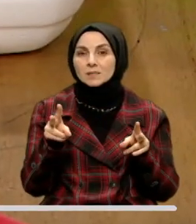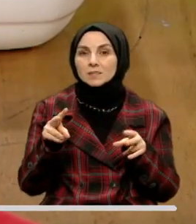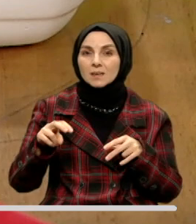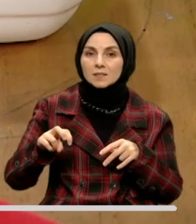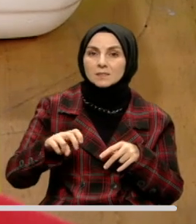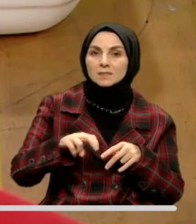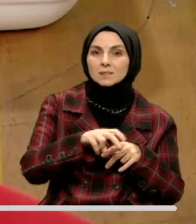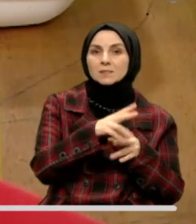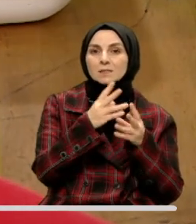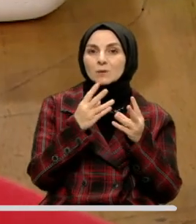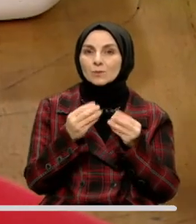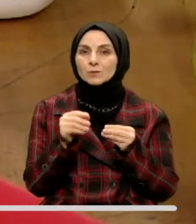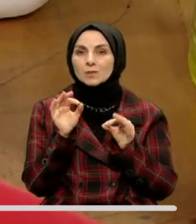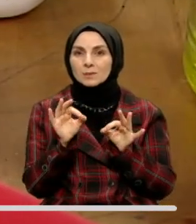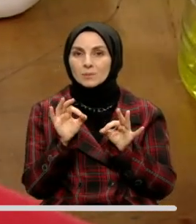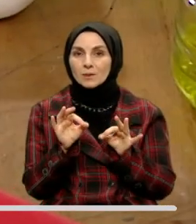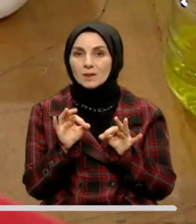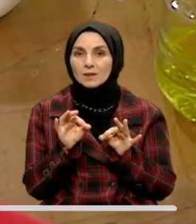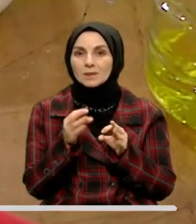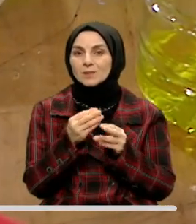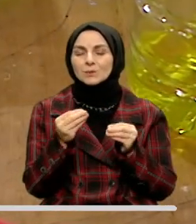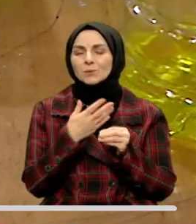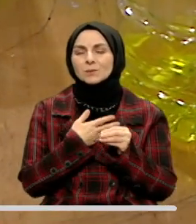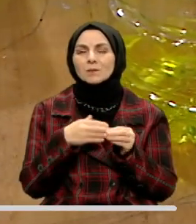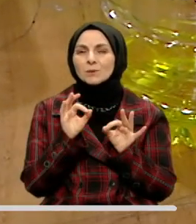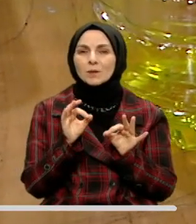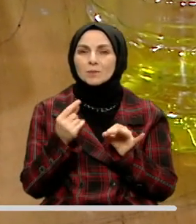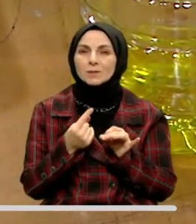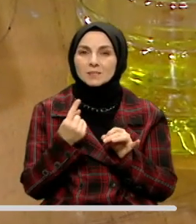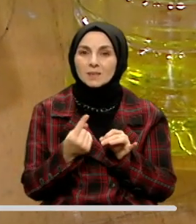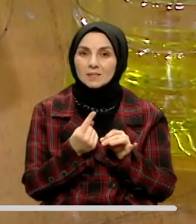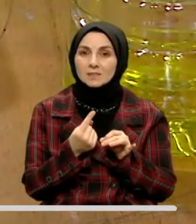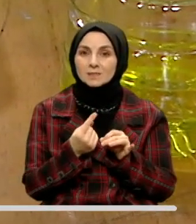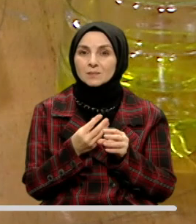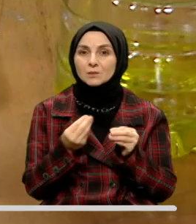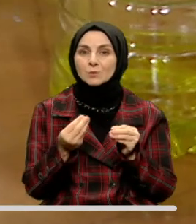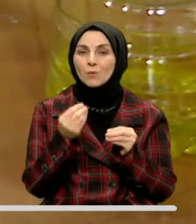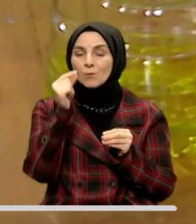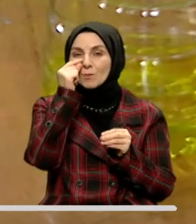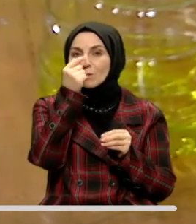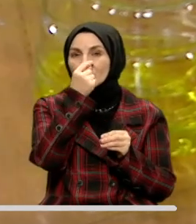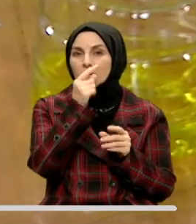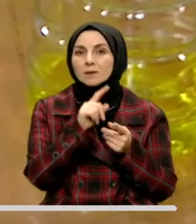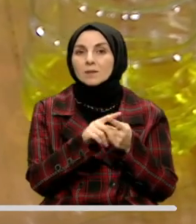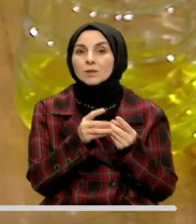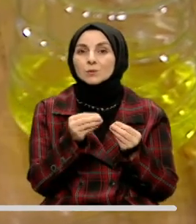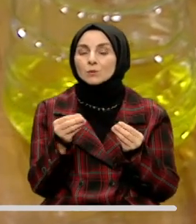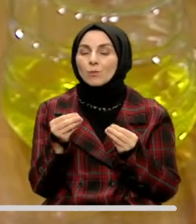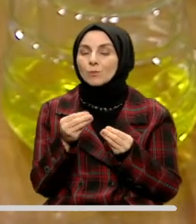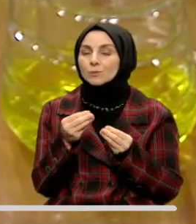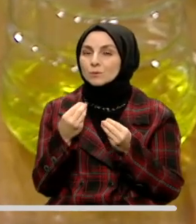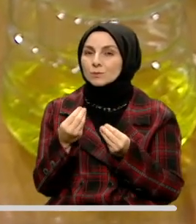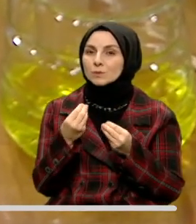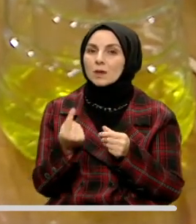Şu şekilde. Yok artık. Var. Çok seviyorlar böyle şeyleri. Çok güzel, çok basit. Hakikaten çok da ilgisilerini